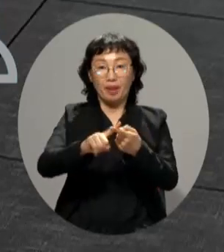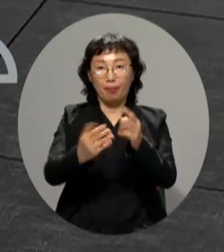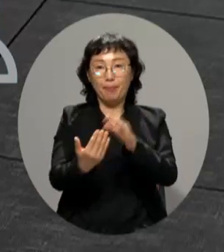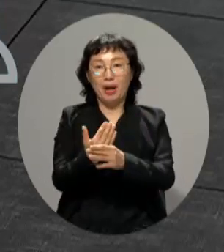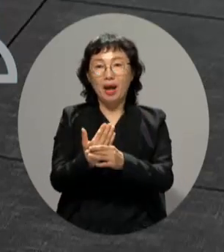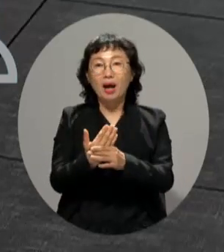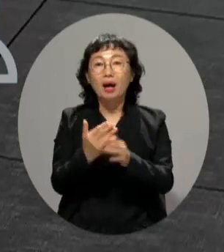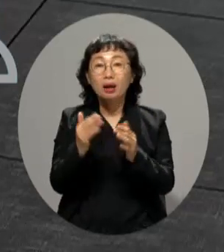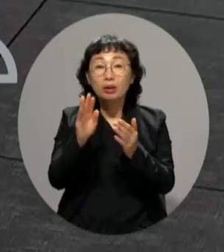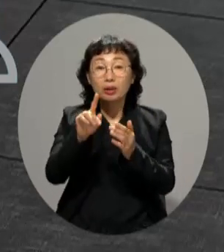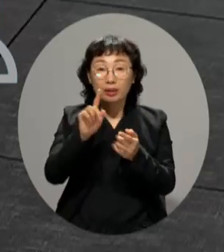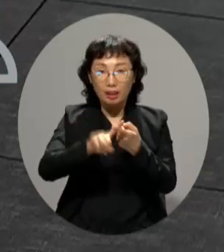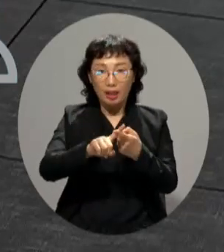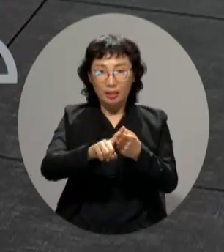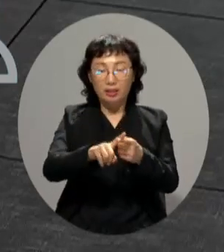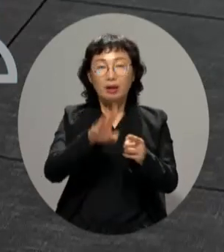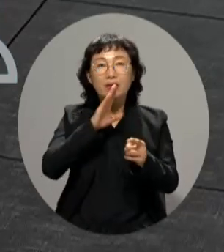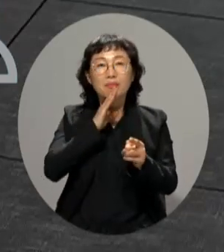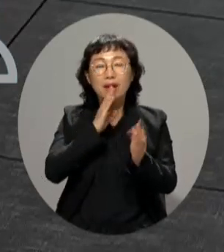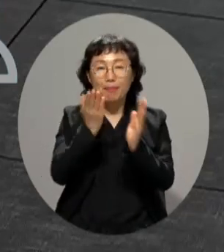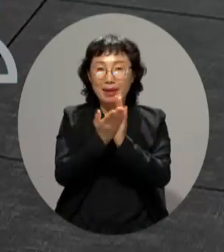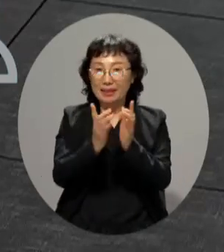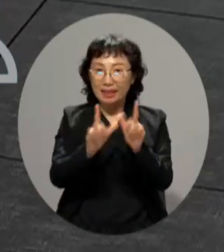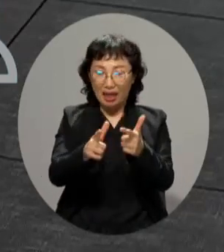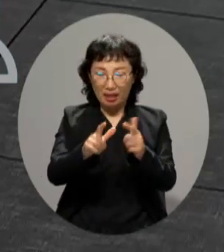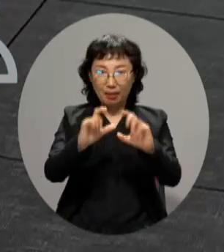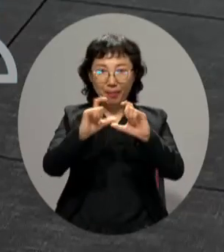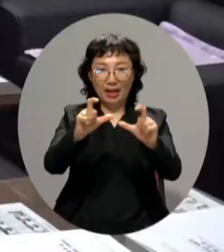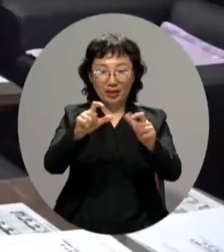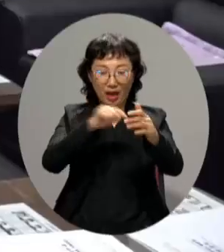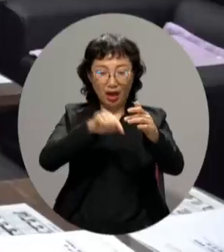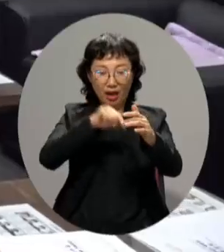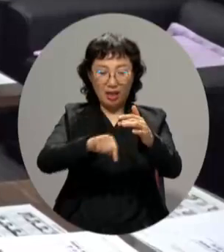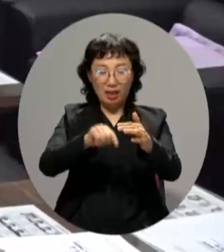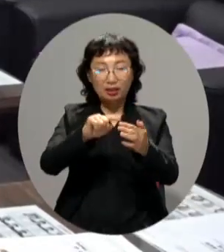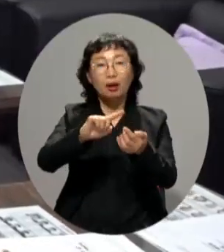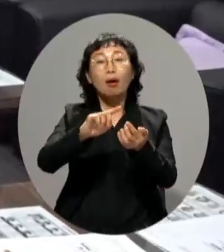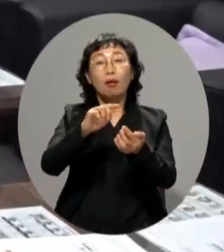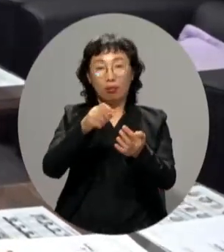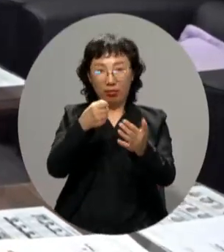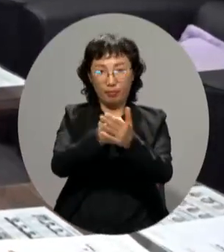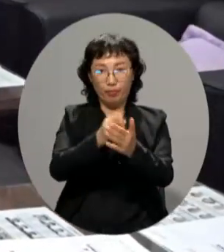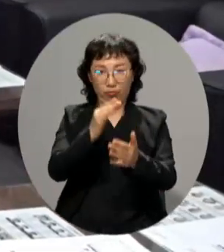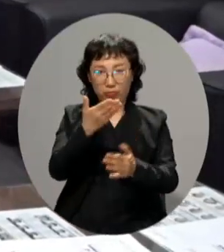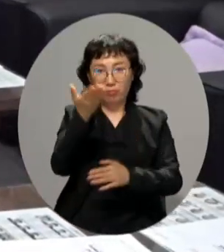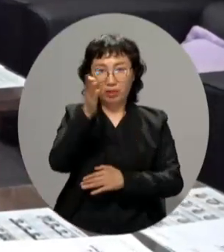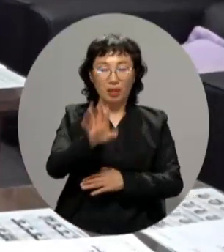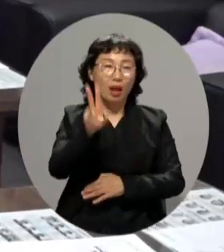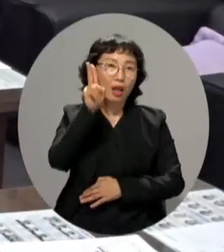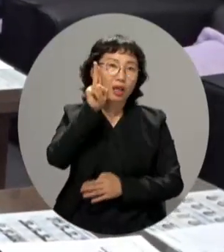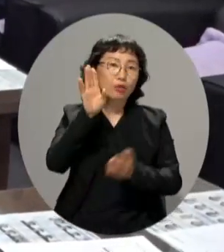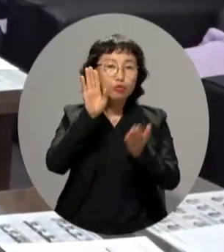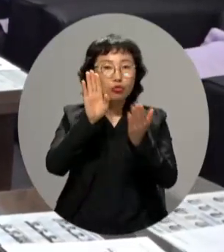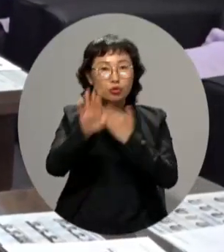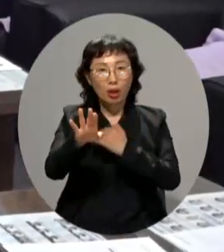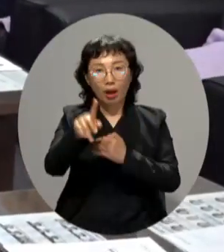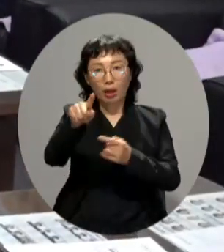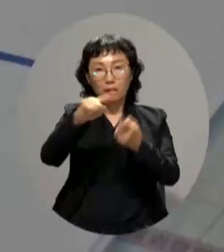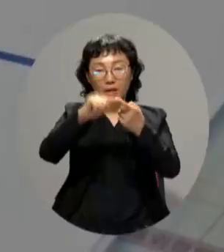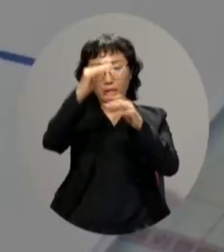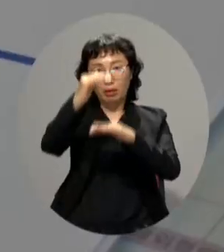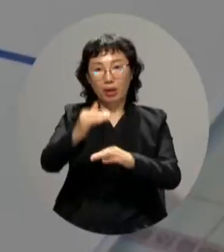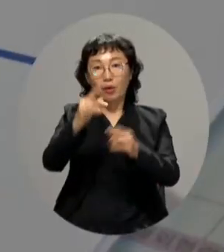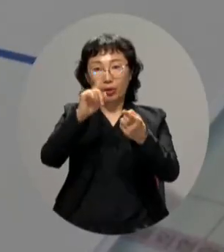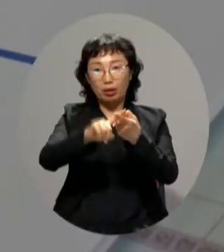등장했고 사실상 부적격 판정이라는 내부 결론이 도출됐습니다. 하지만 이틀이 지난 뒤 최종 경과